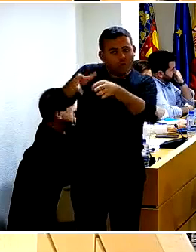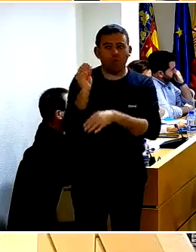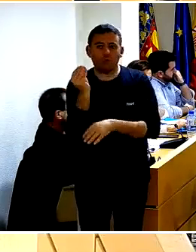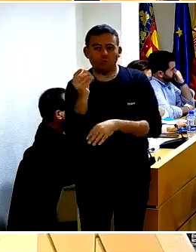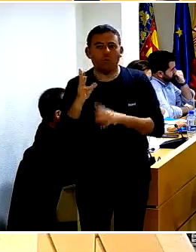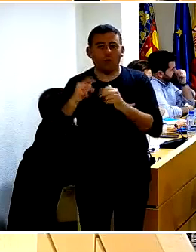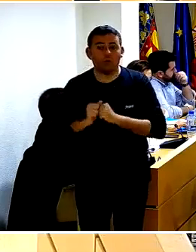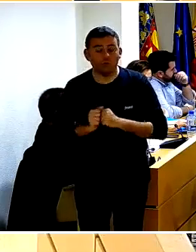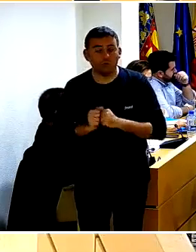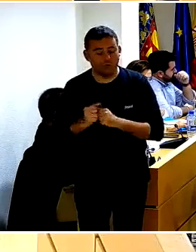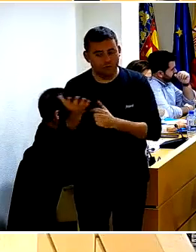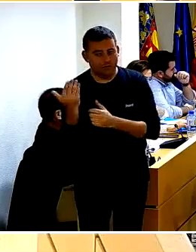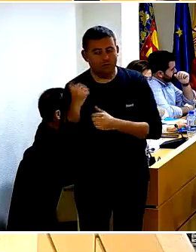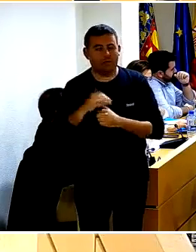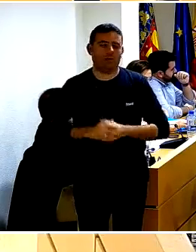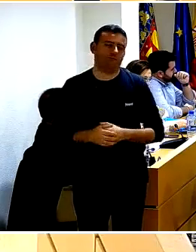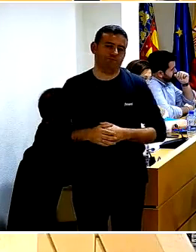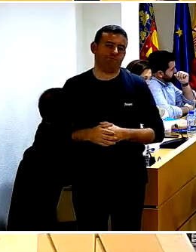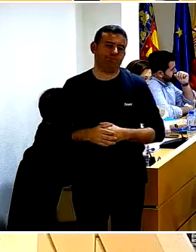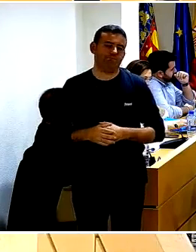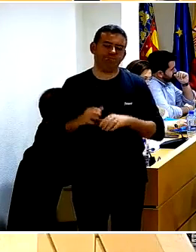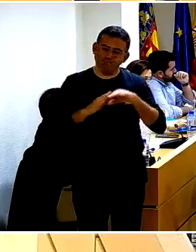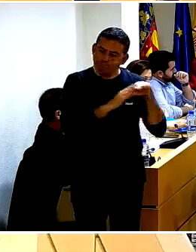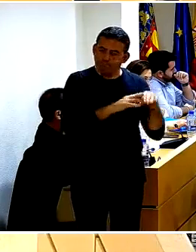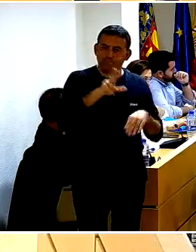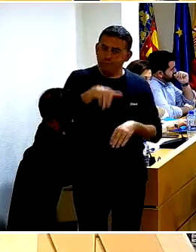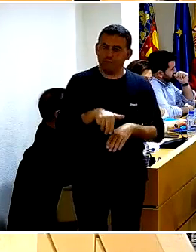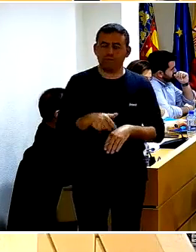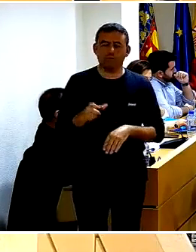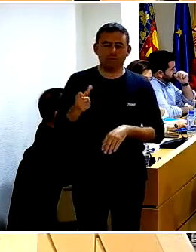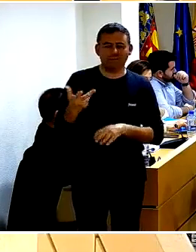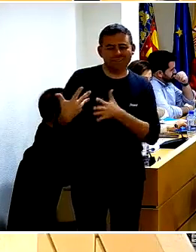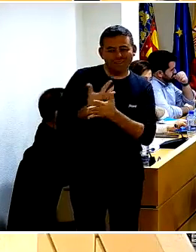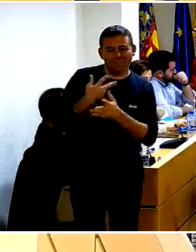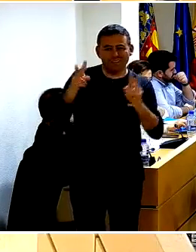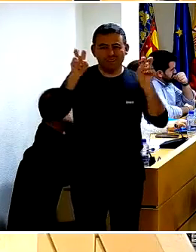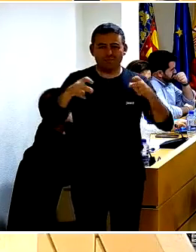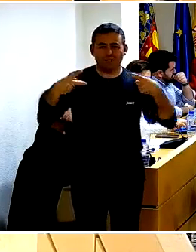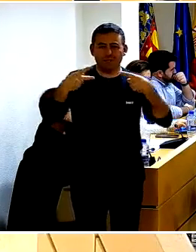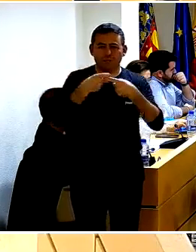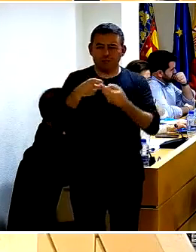I també vostè ha fet una al·lusió als impostos